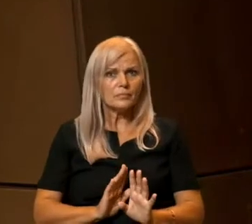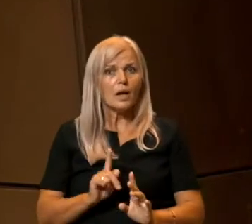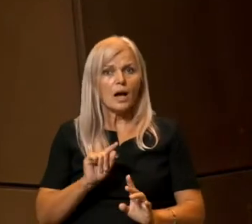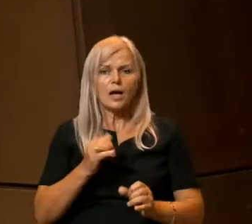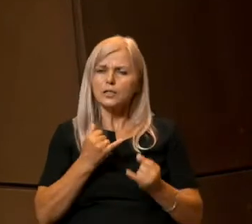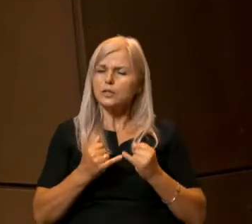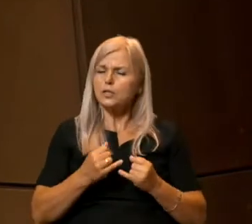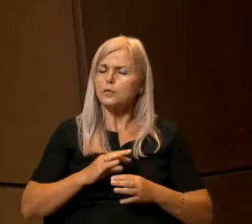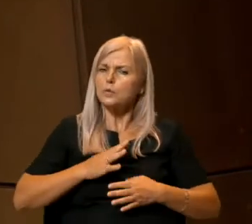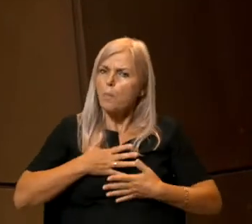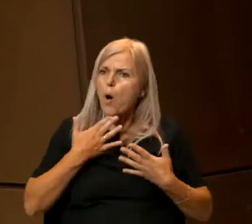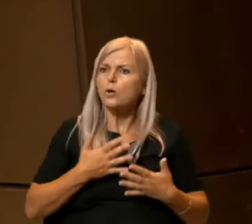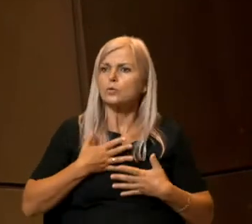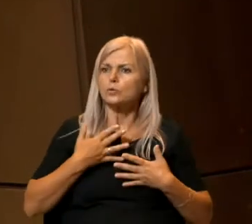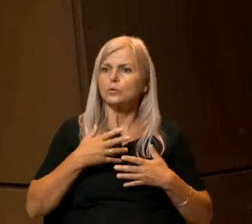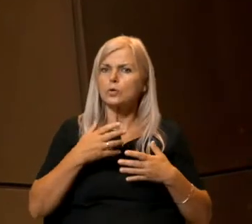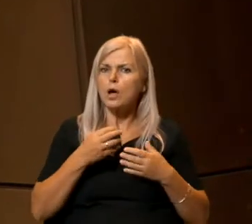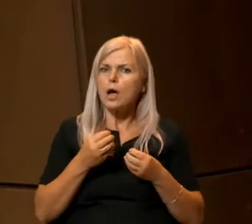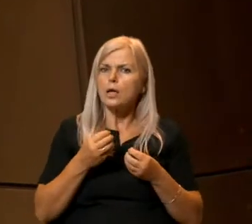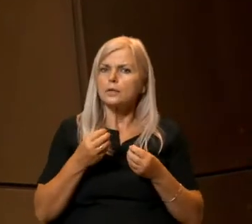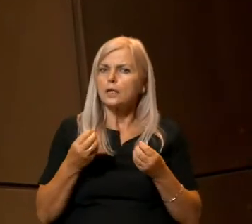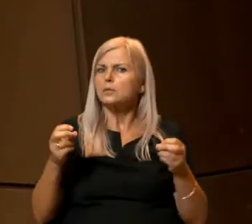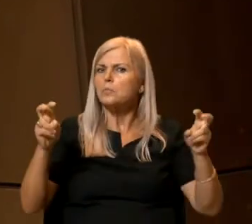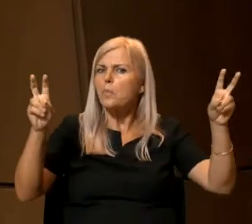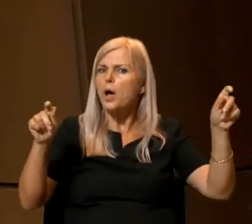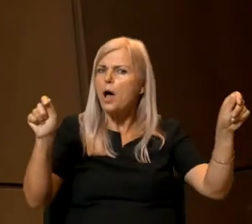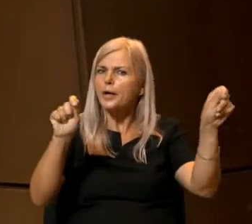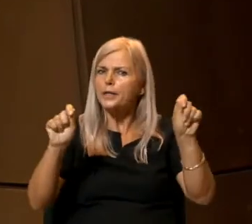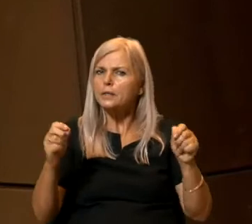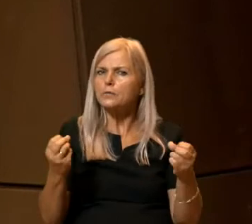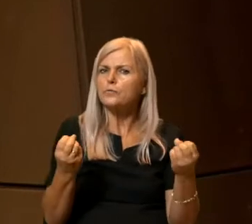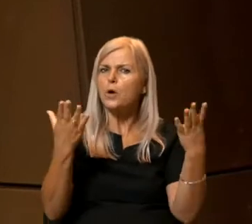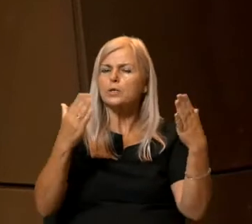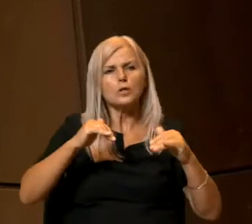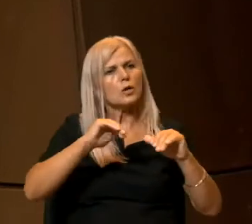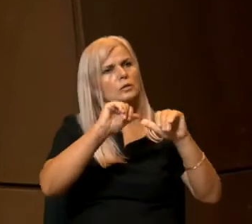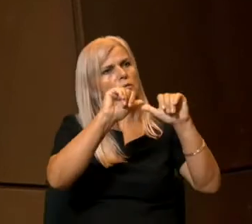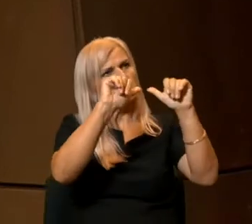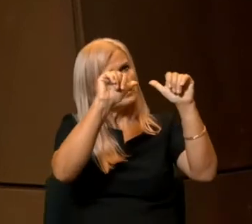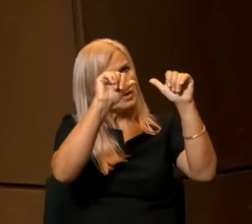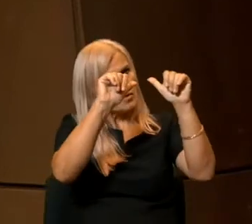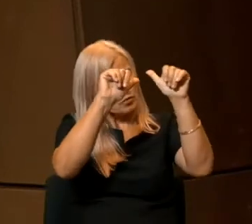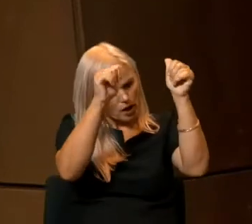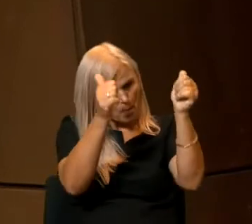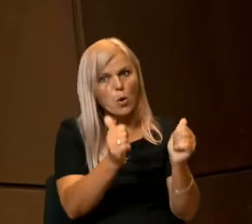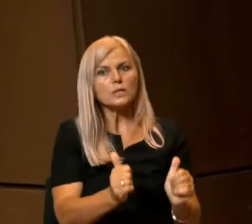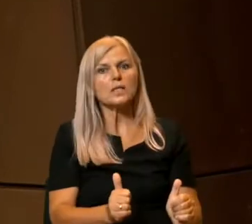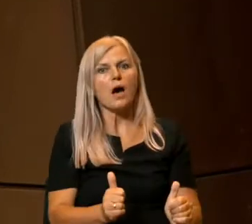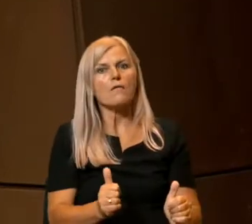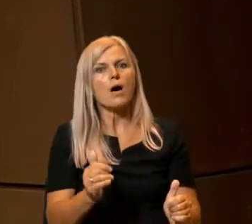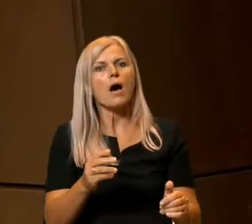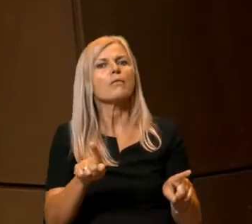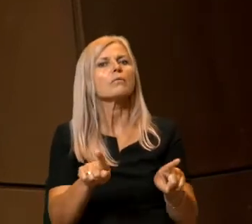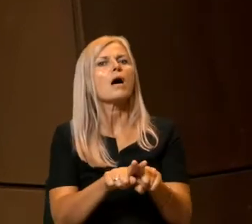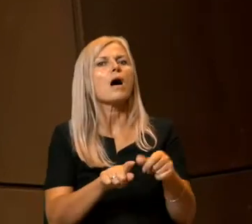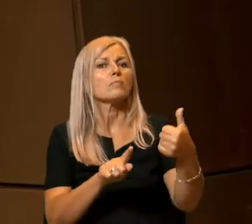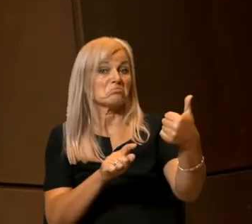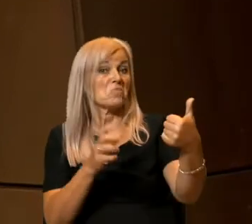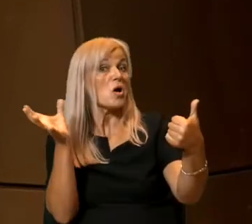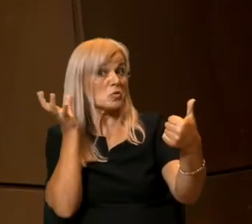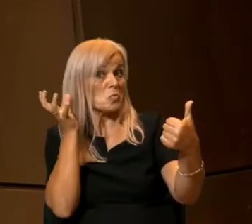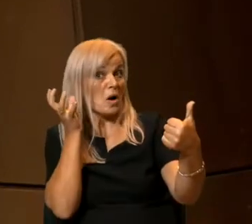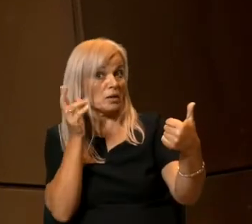ducha rezonansu, oznacza to odpowiednią postawę słuchania i odpowiadania.